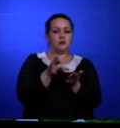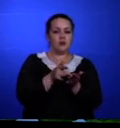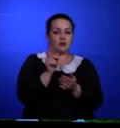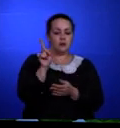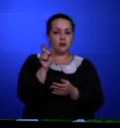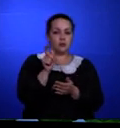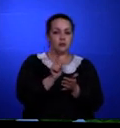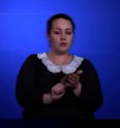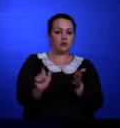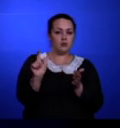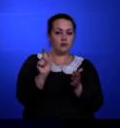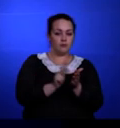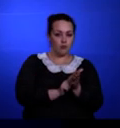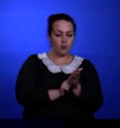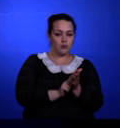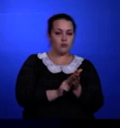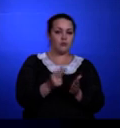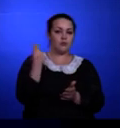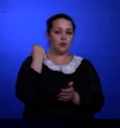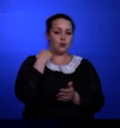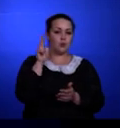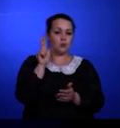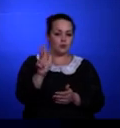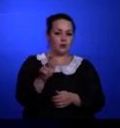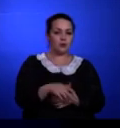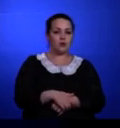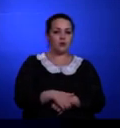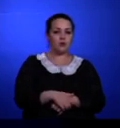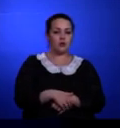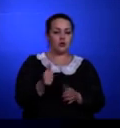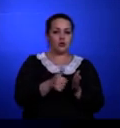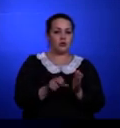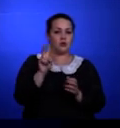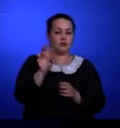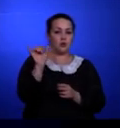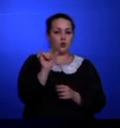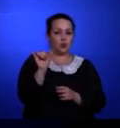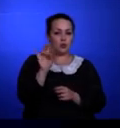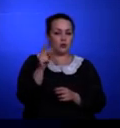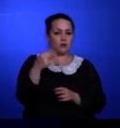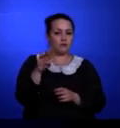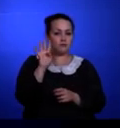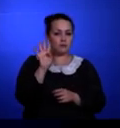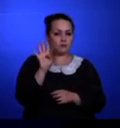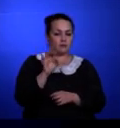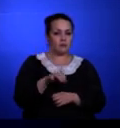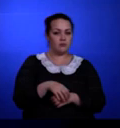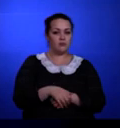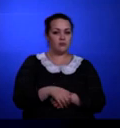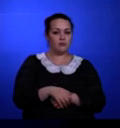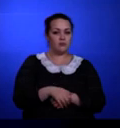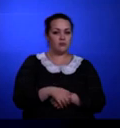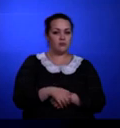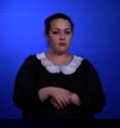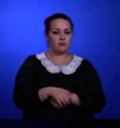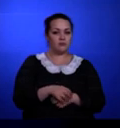178 номер 360 2 умножить на 24 вас